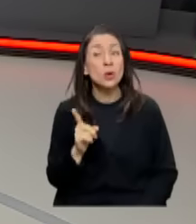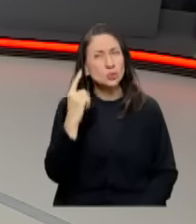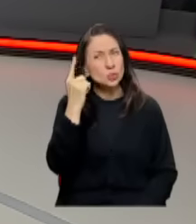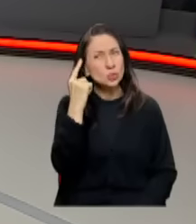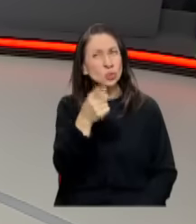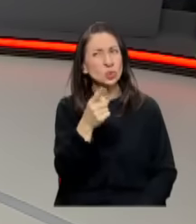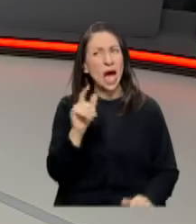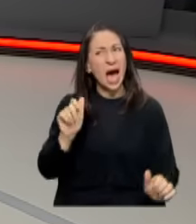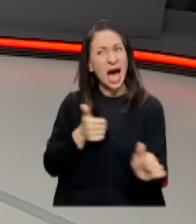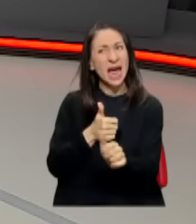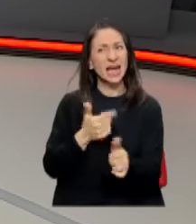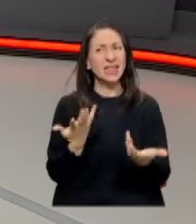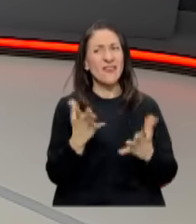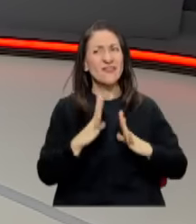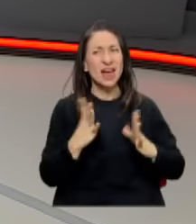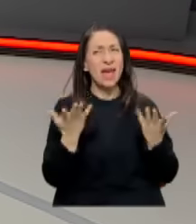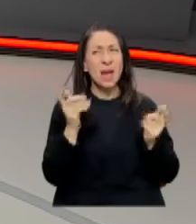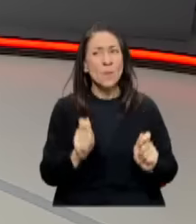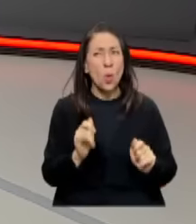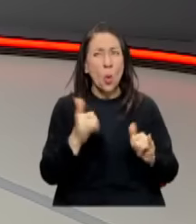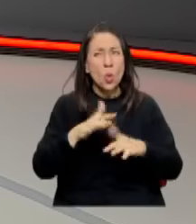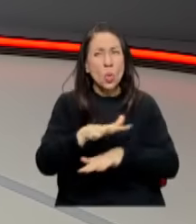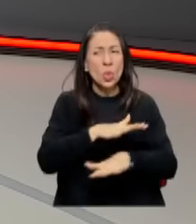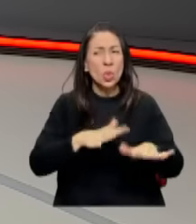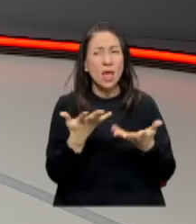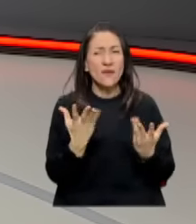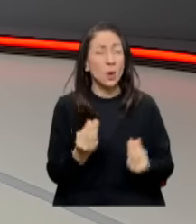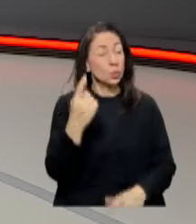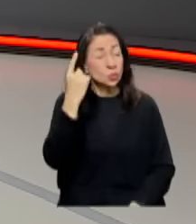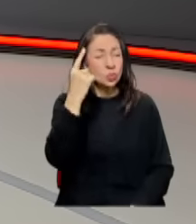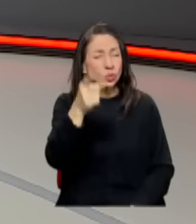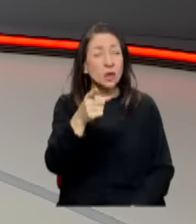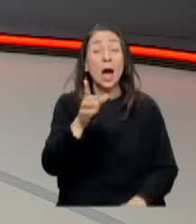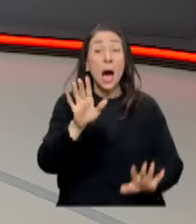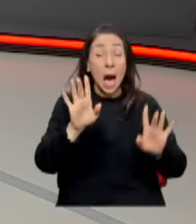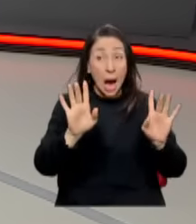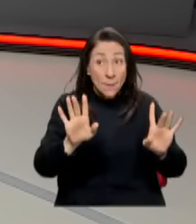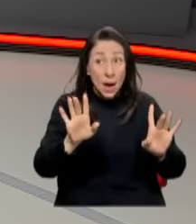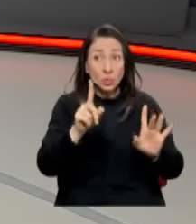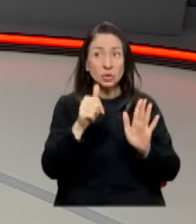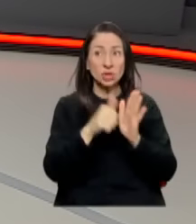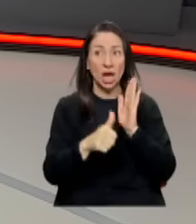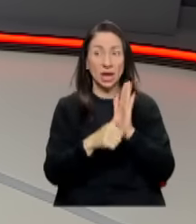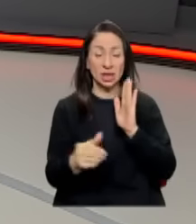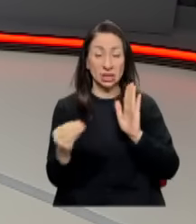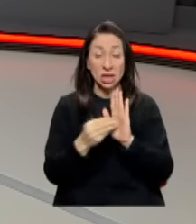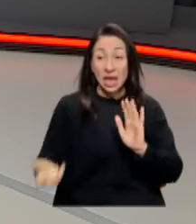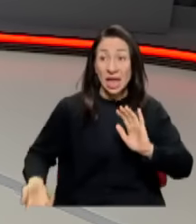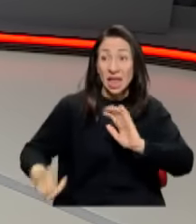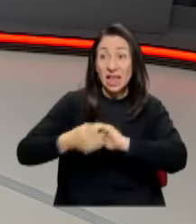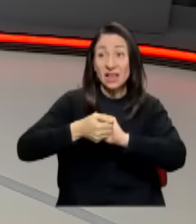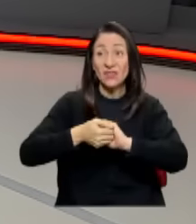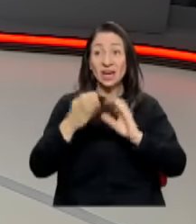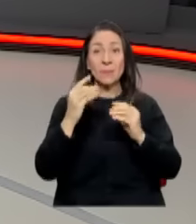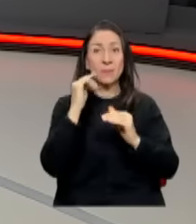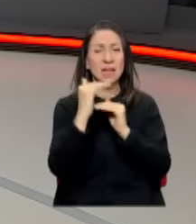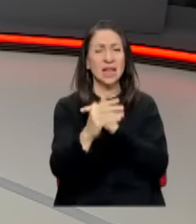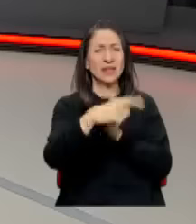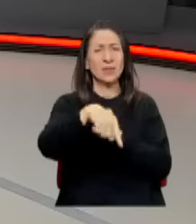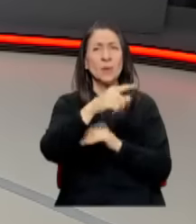Düşünün arka planda neler oluyor, neler dönüyor, nasıl yürüyor. Fakat bu tarihe geçecek ittifakla ilgili ben biraz